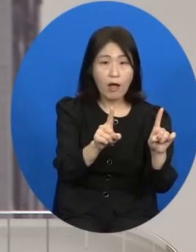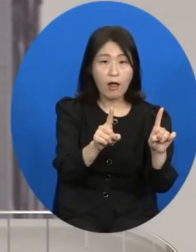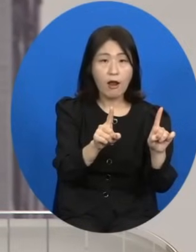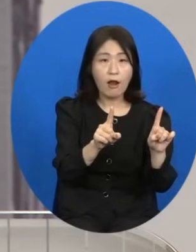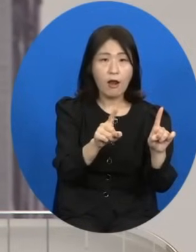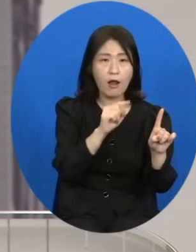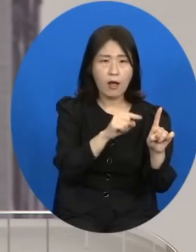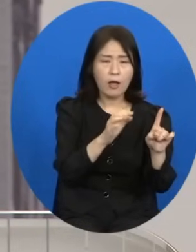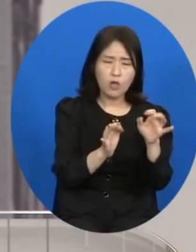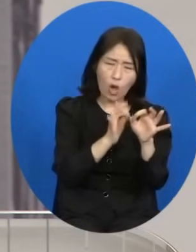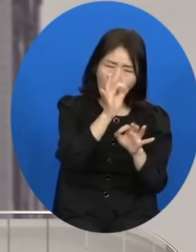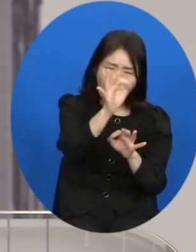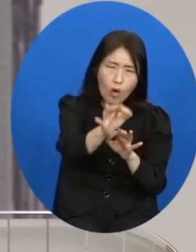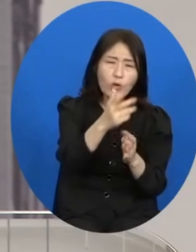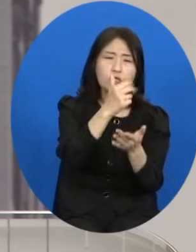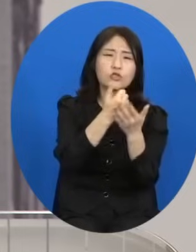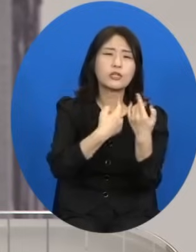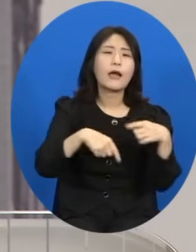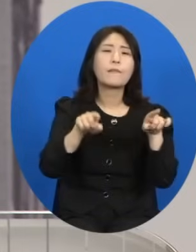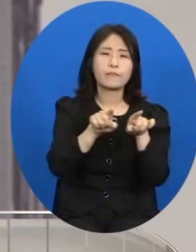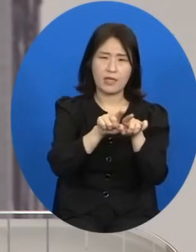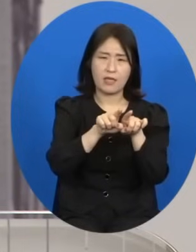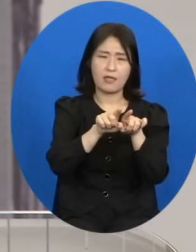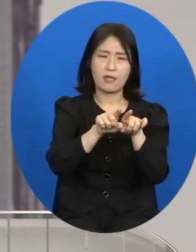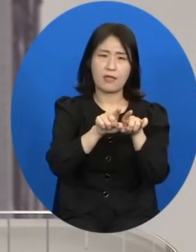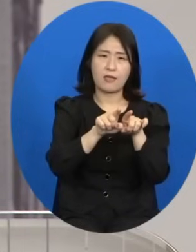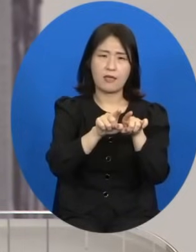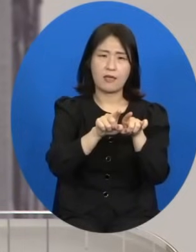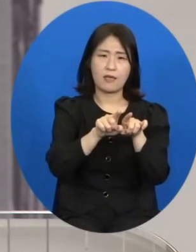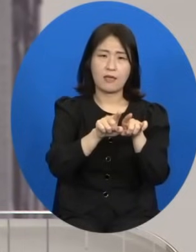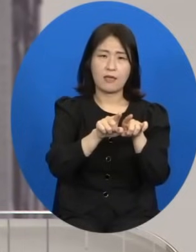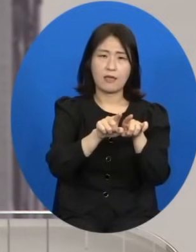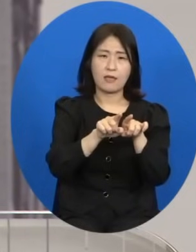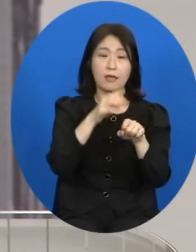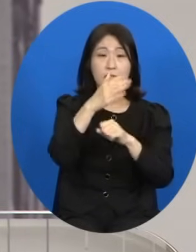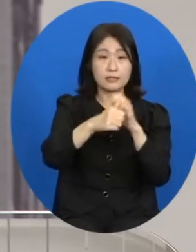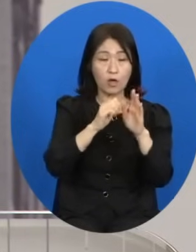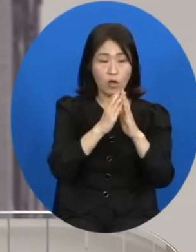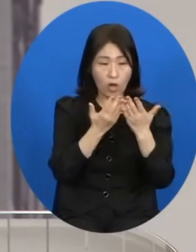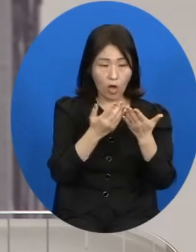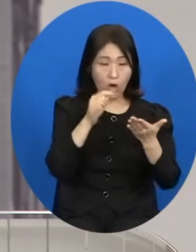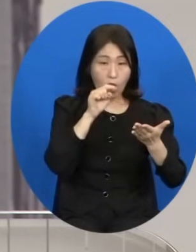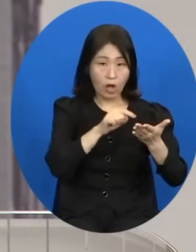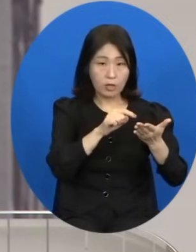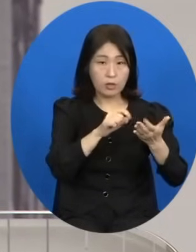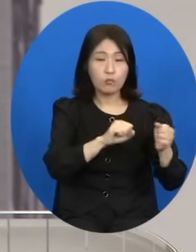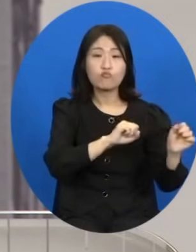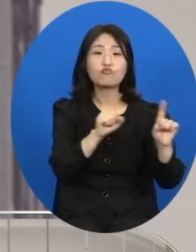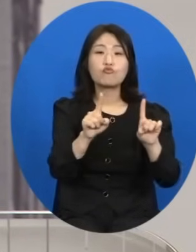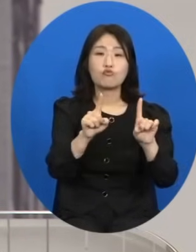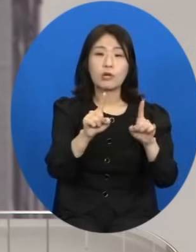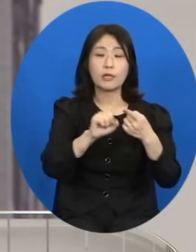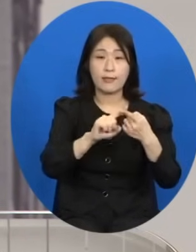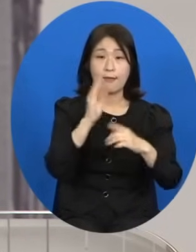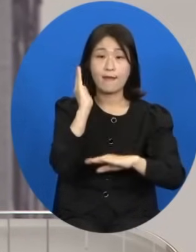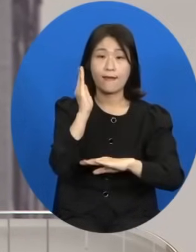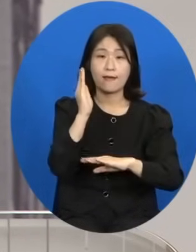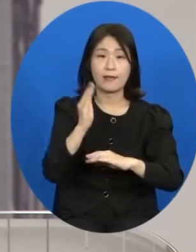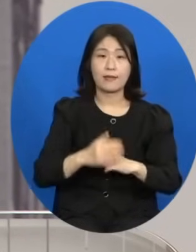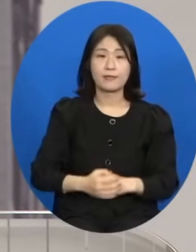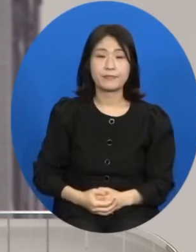사람은 영원히 주님과 함께 왕로 통치하게 됩니다 이것이 성경의 부활에 대한 메시지죠 근데 이것이 다미